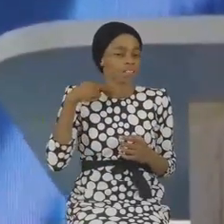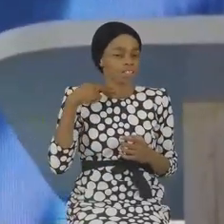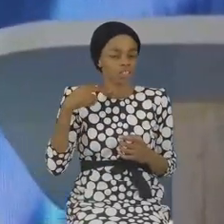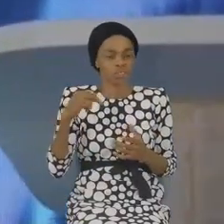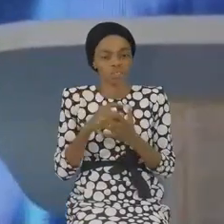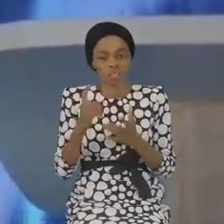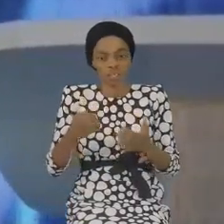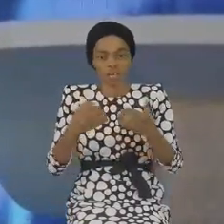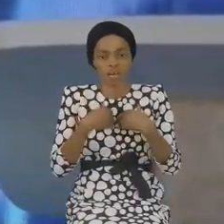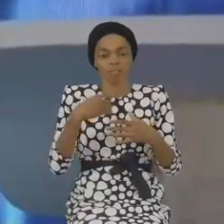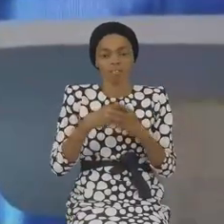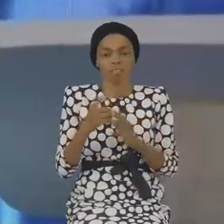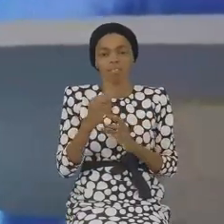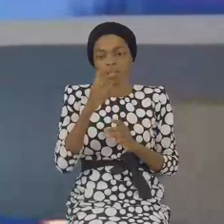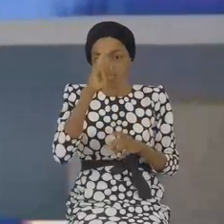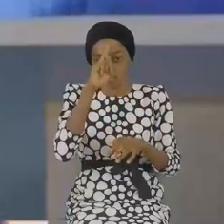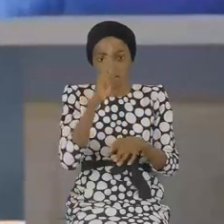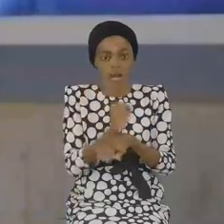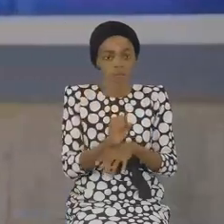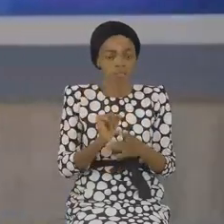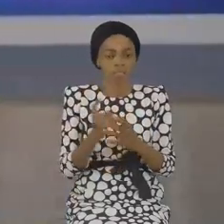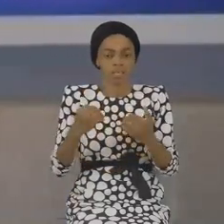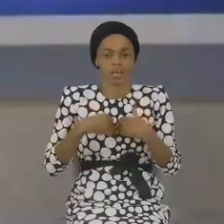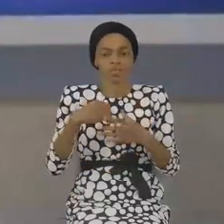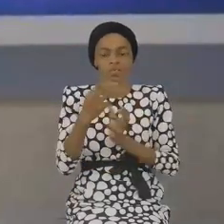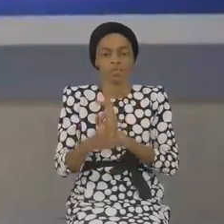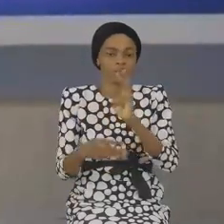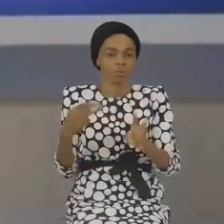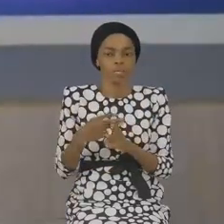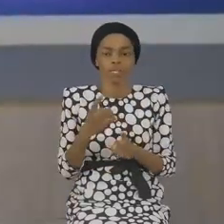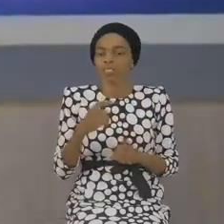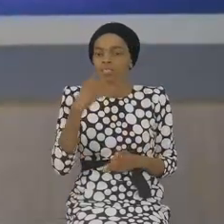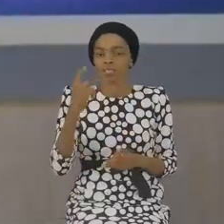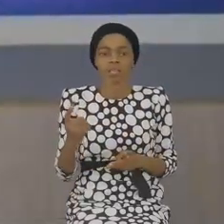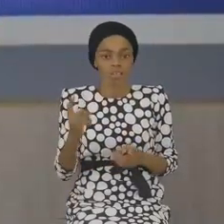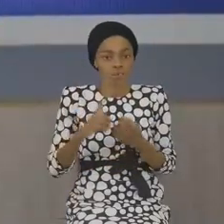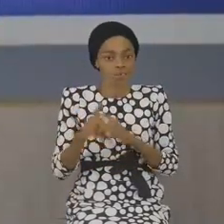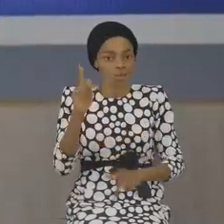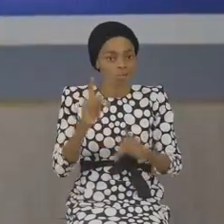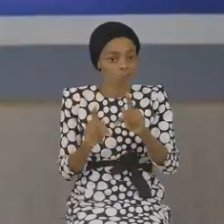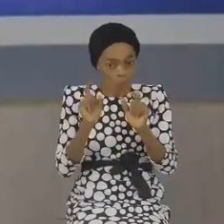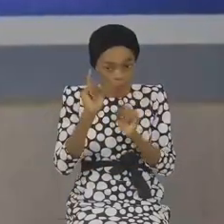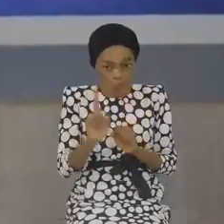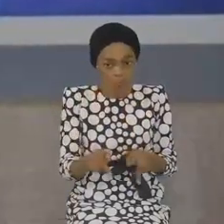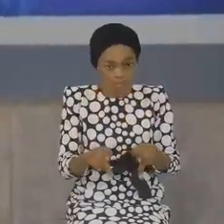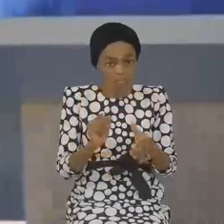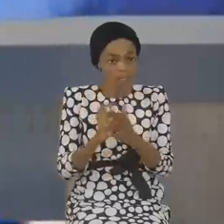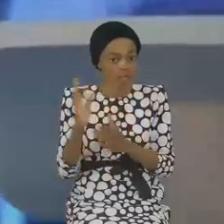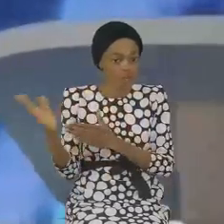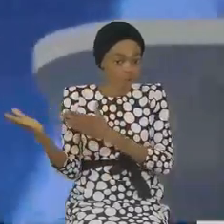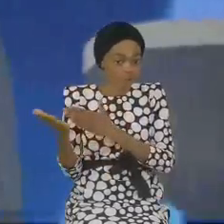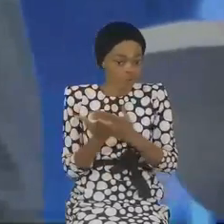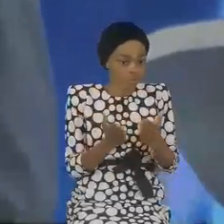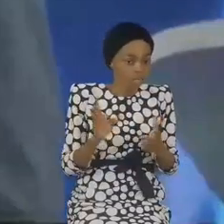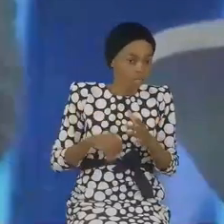ont dit à celui qui devait les délivrer, à celui qui devait les faire sortir, à celui qui devait